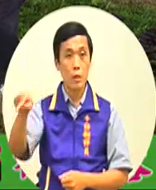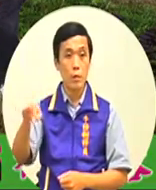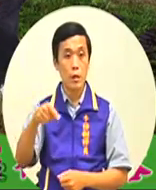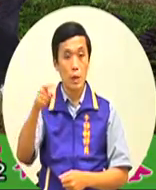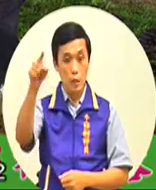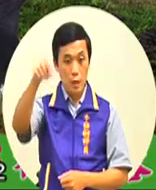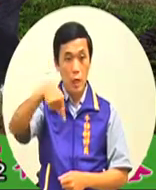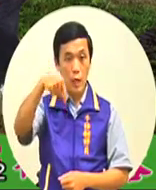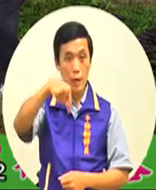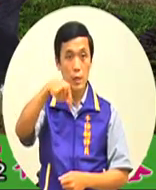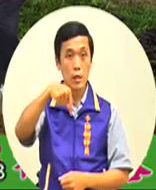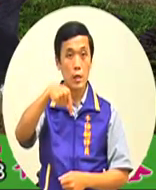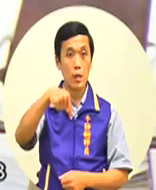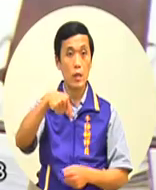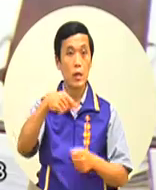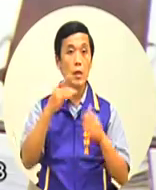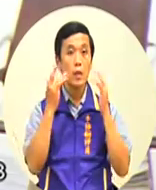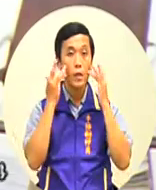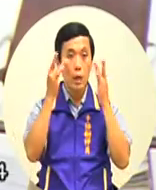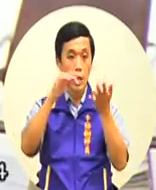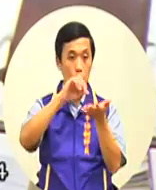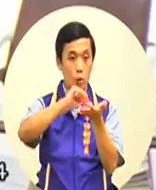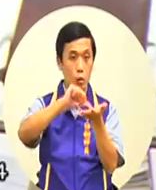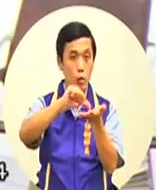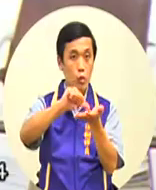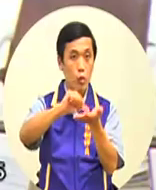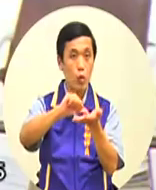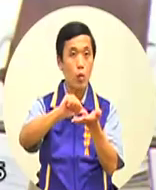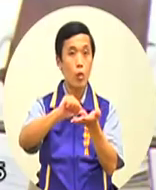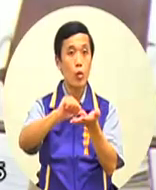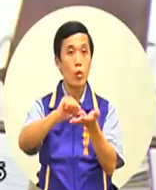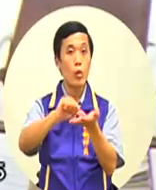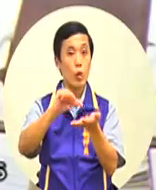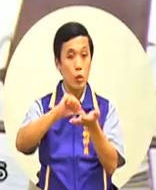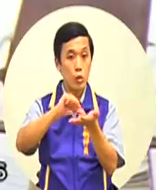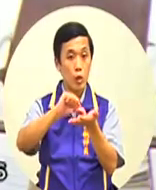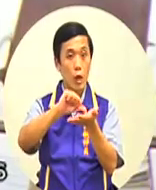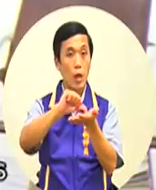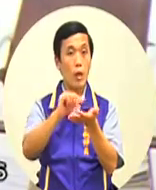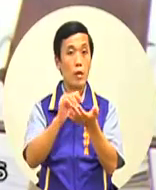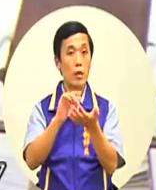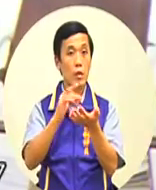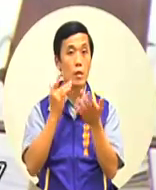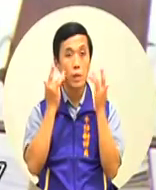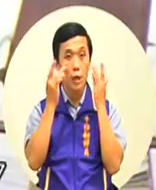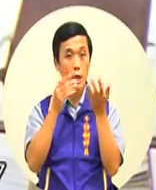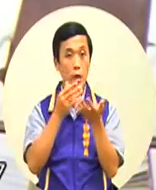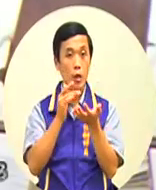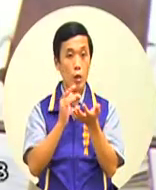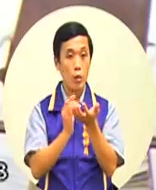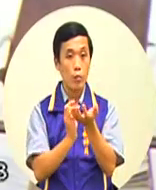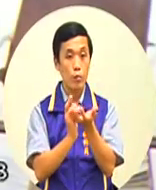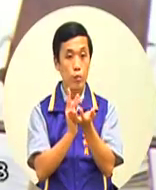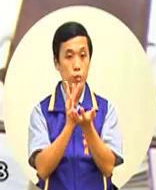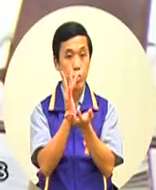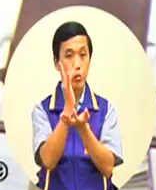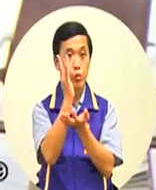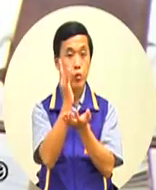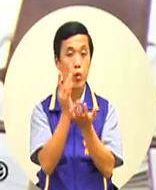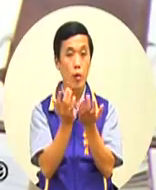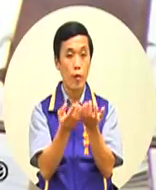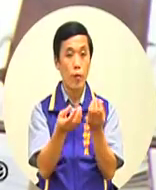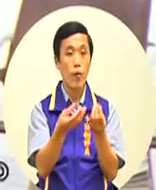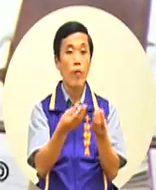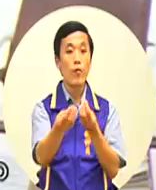边来在竞彩竞料的彩好，一个赶上去好个本不能好，不能住阿哥一